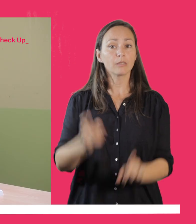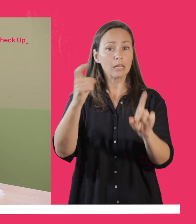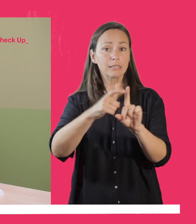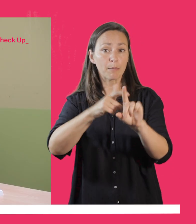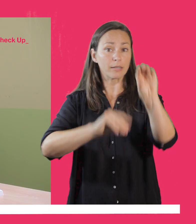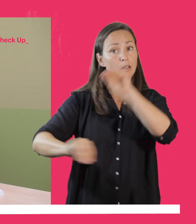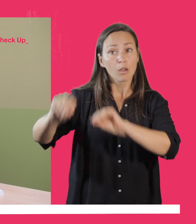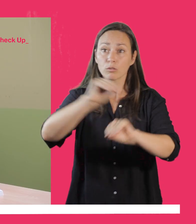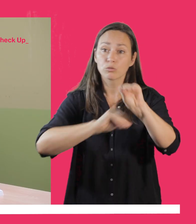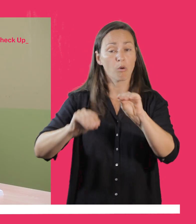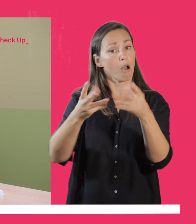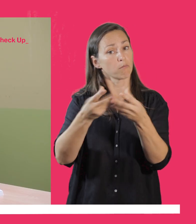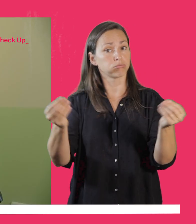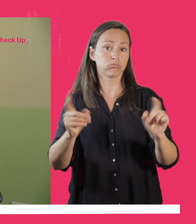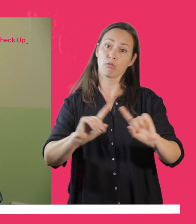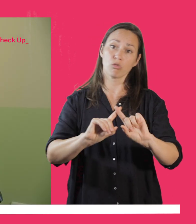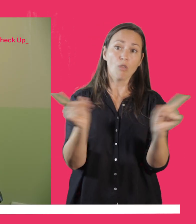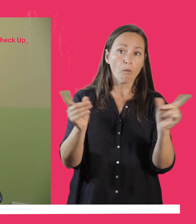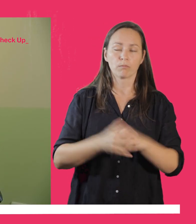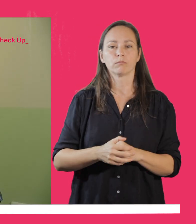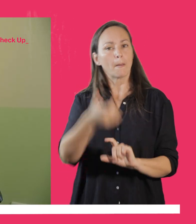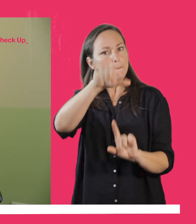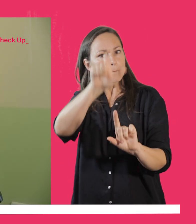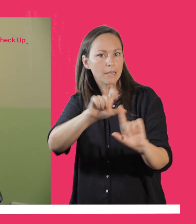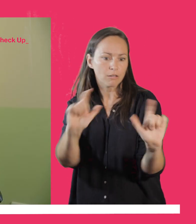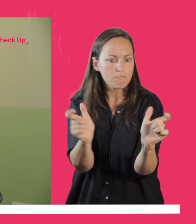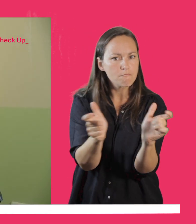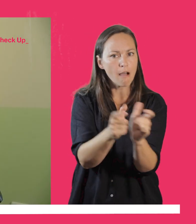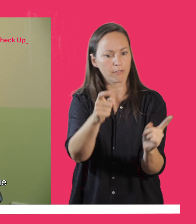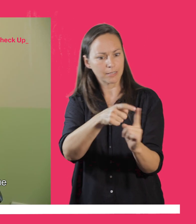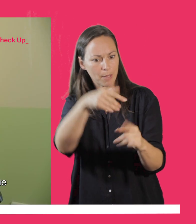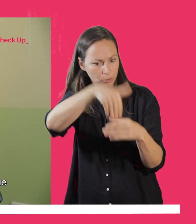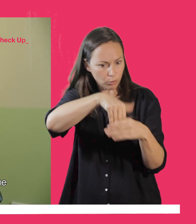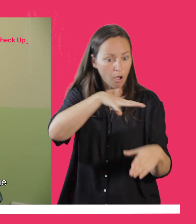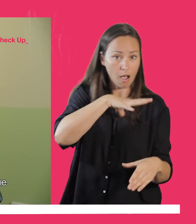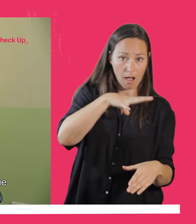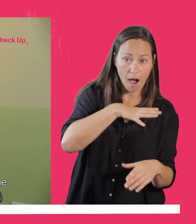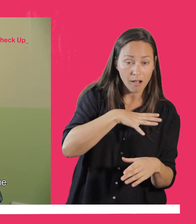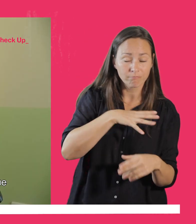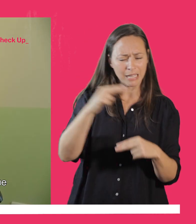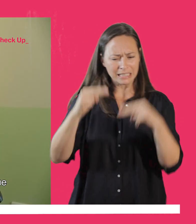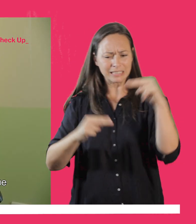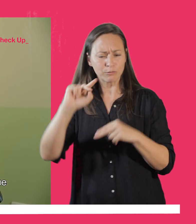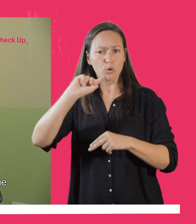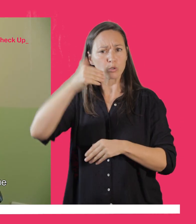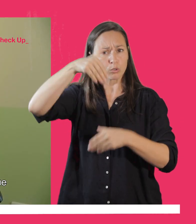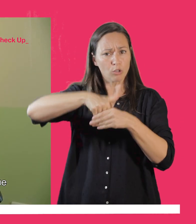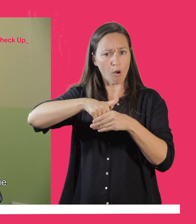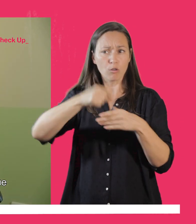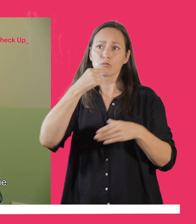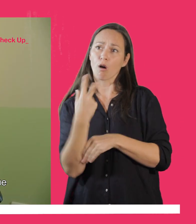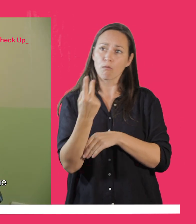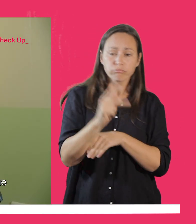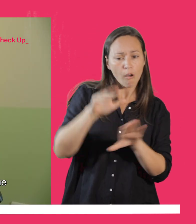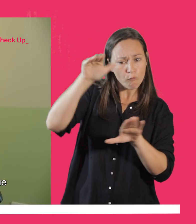Non, le diabète n'est pas guérissable. Quand on fait le diagnostic de diabète, même si on arrive à contrôler la glycémie avec la diététique